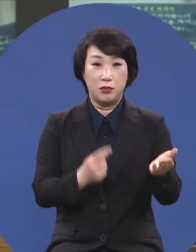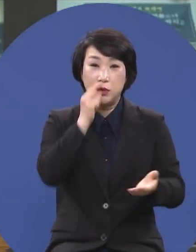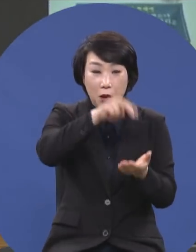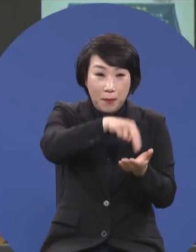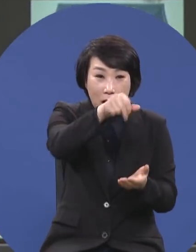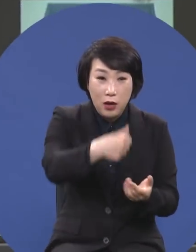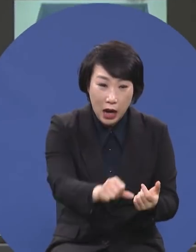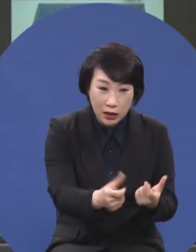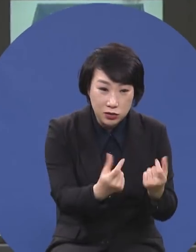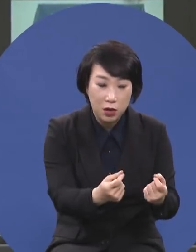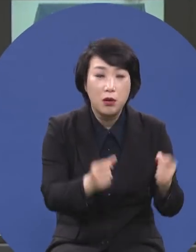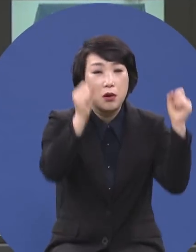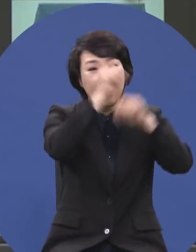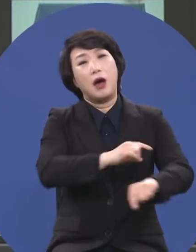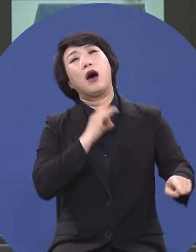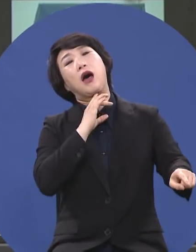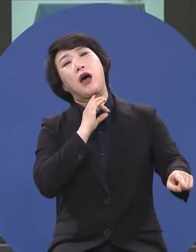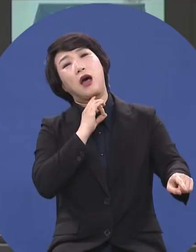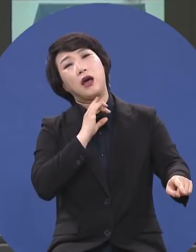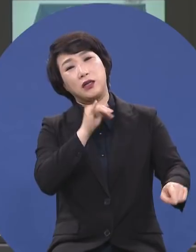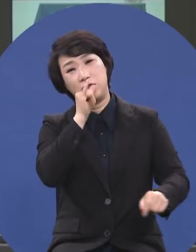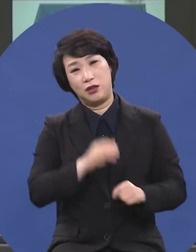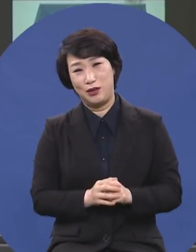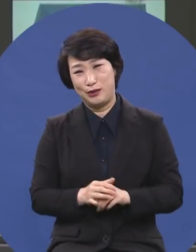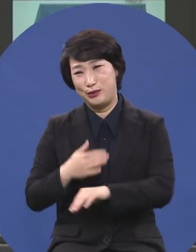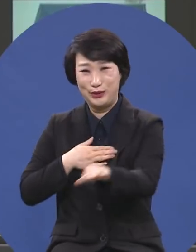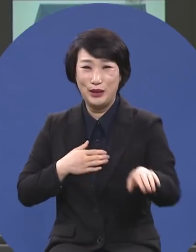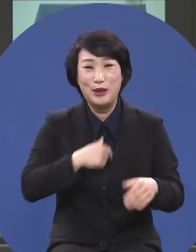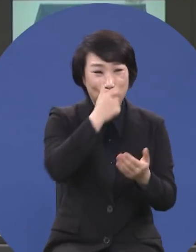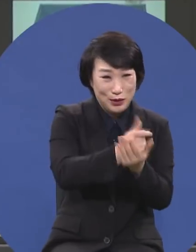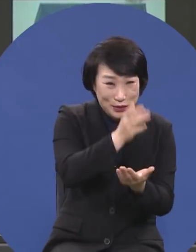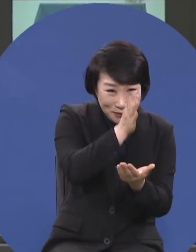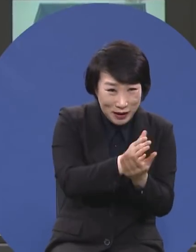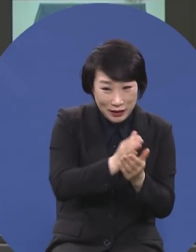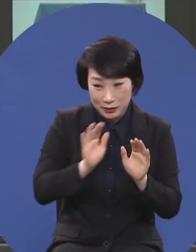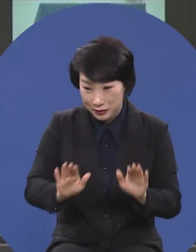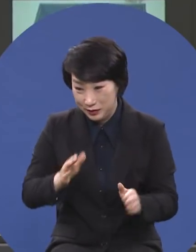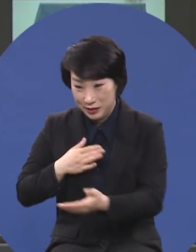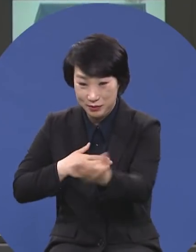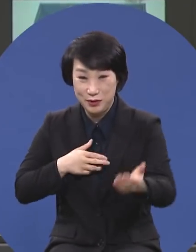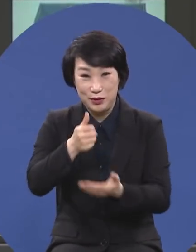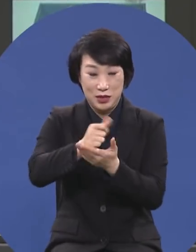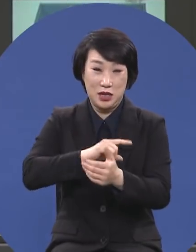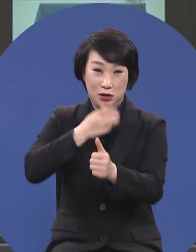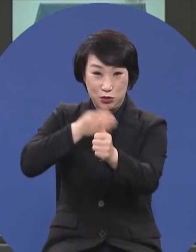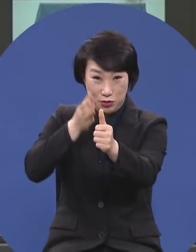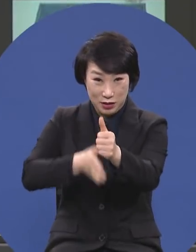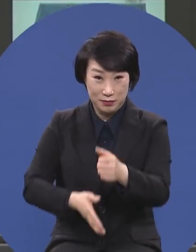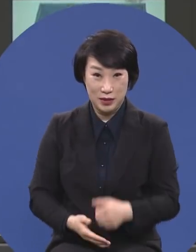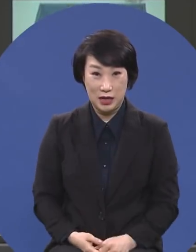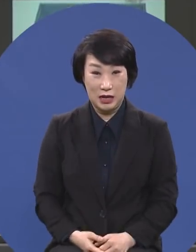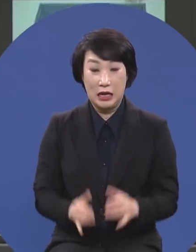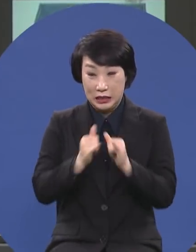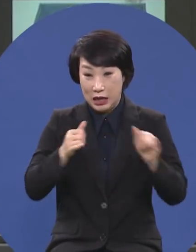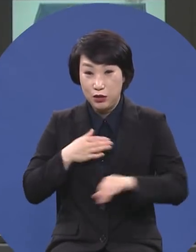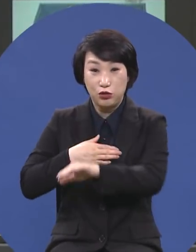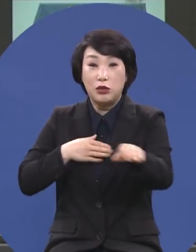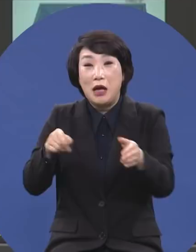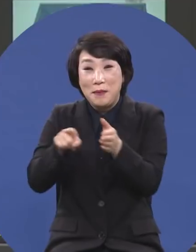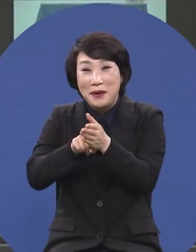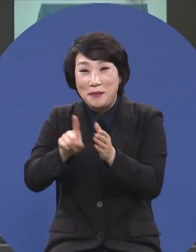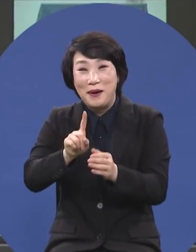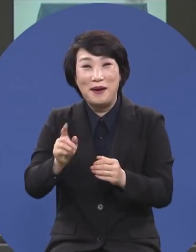탕자같이 멸망뿐입니다. 우리 속지 말기를 주님의 이름으로 축원합니다. 우리 인간의